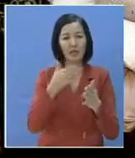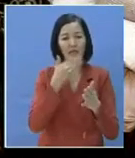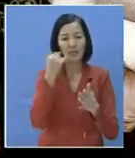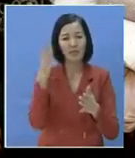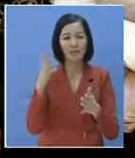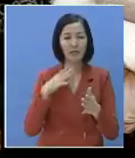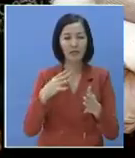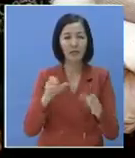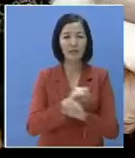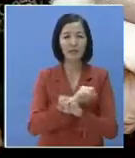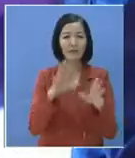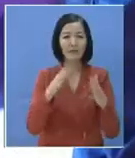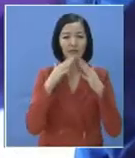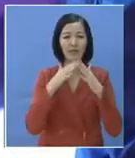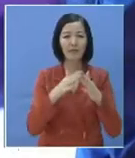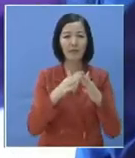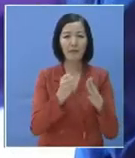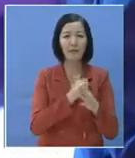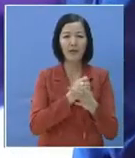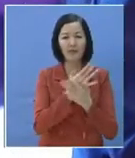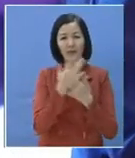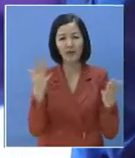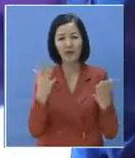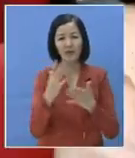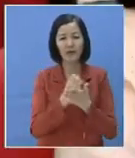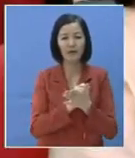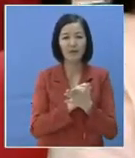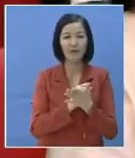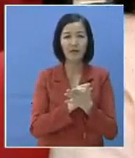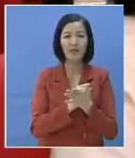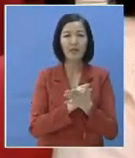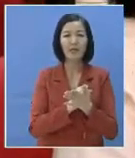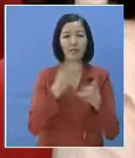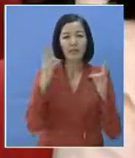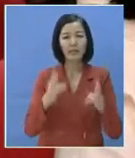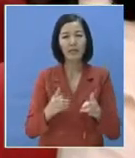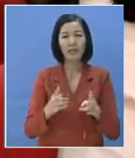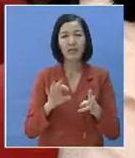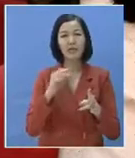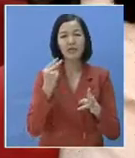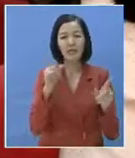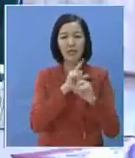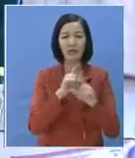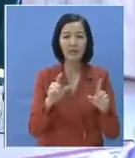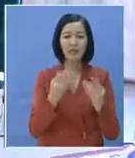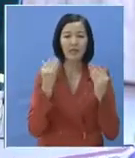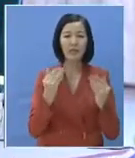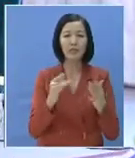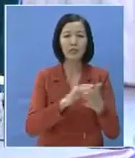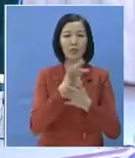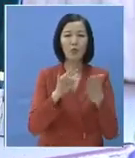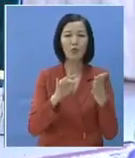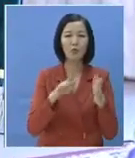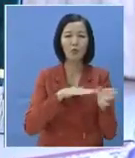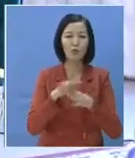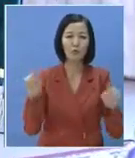здесь произошел взрыв склада боеприпасов. Были разрушены сотни жилых домов, пострадали и социальные объекты. Сейчас город